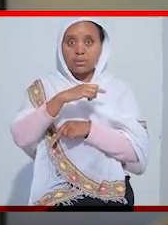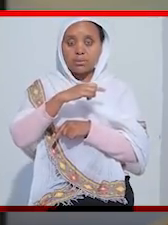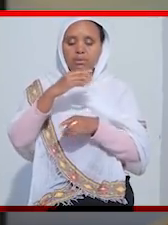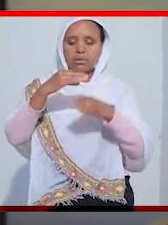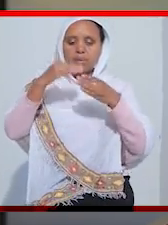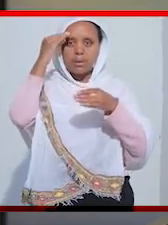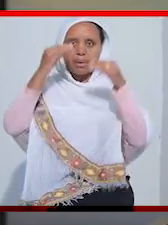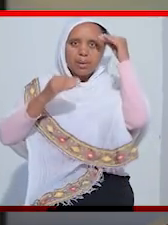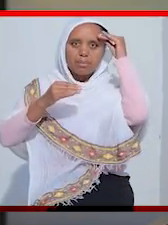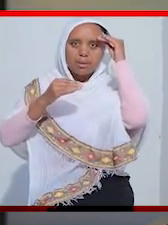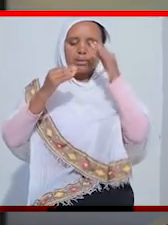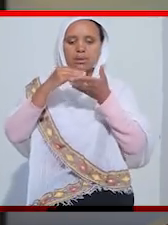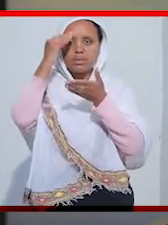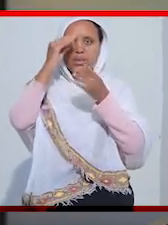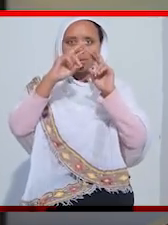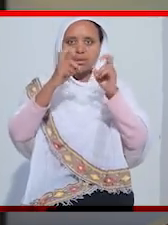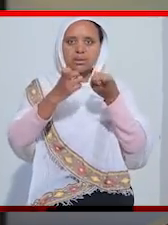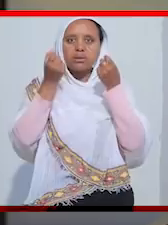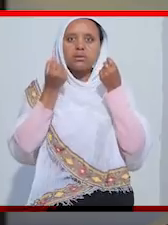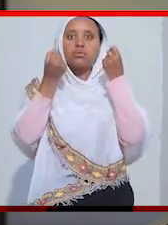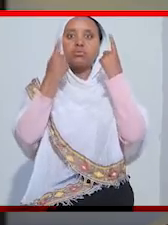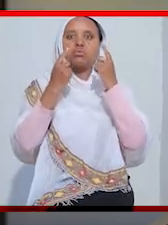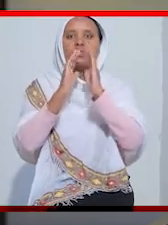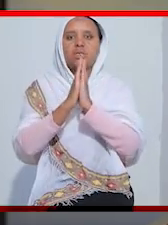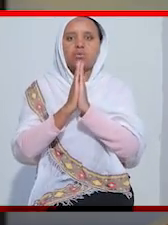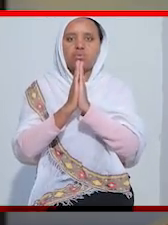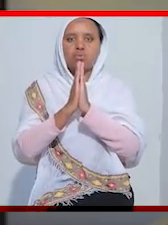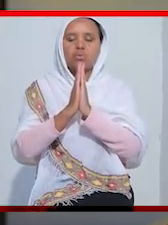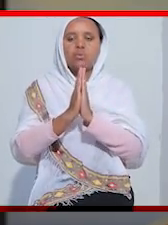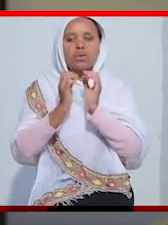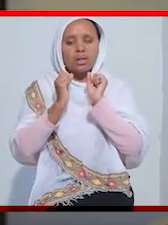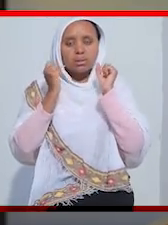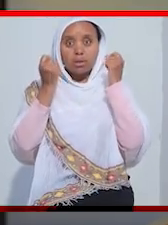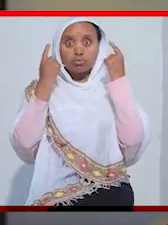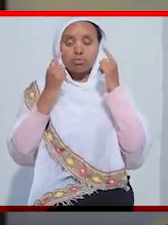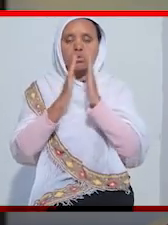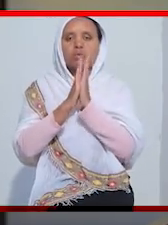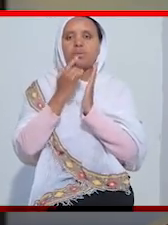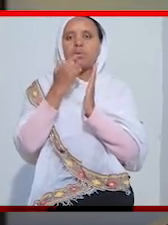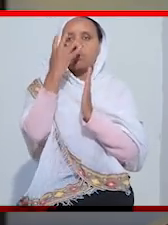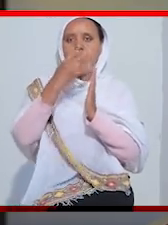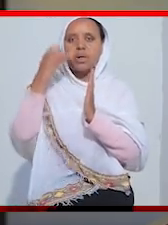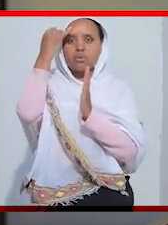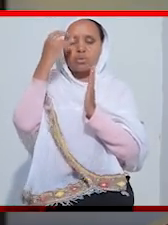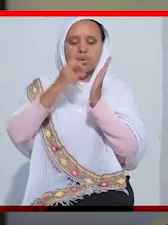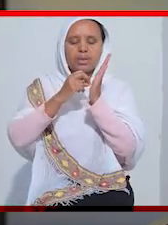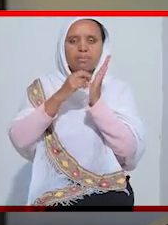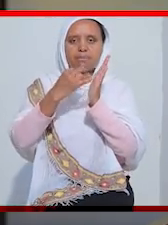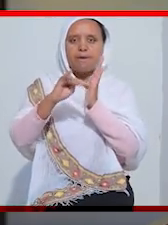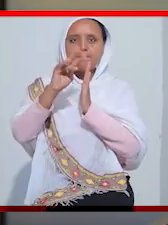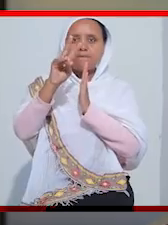በዛሬው ዕለት የምንማማርበት የትምህርታችን ርዕስ ትግሁ ወጸልዩ፣ ተግታችሁ ጸልዩ የሚል ነው። የማቴዎስ